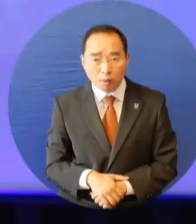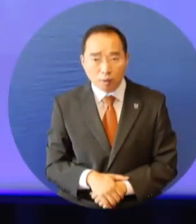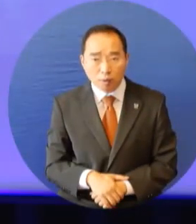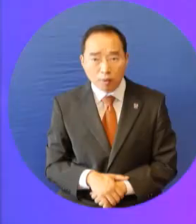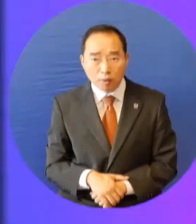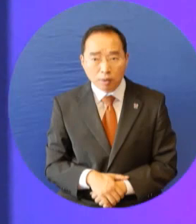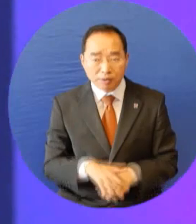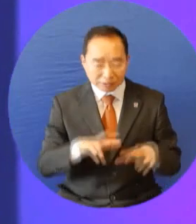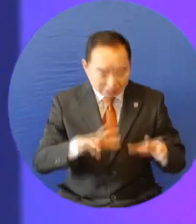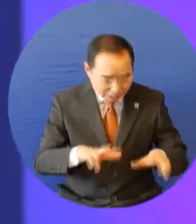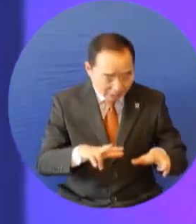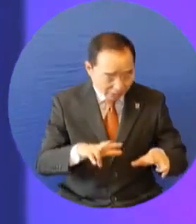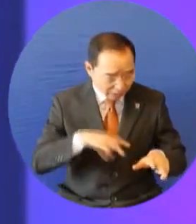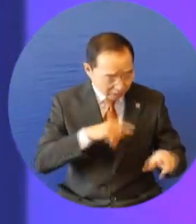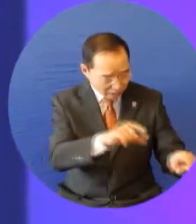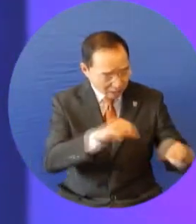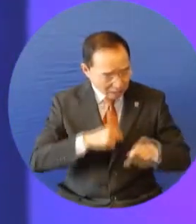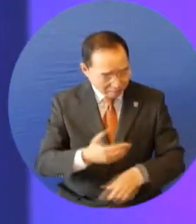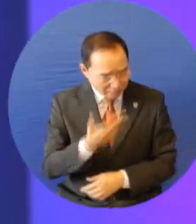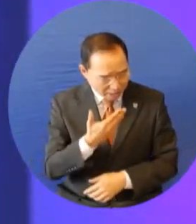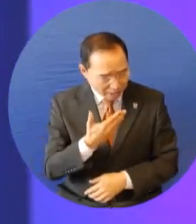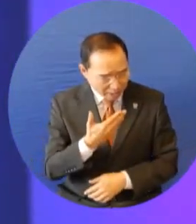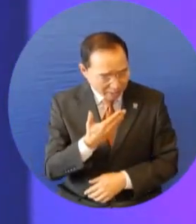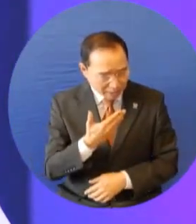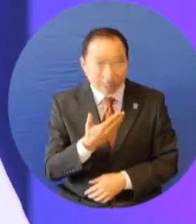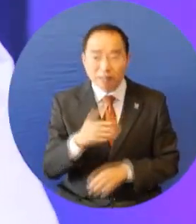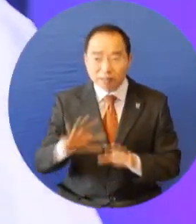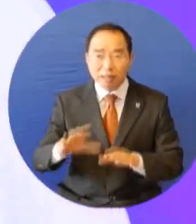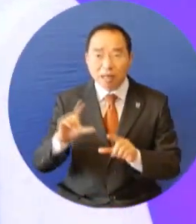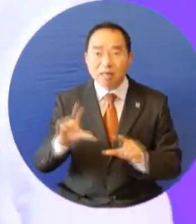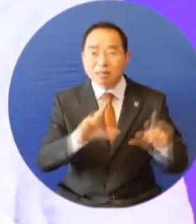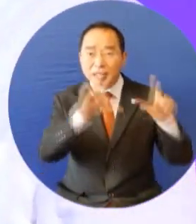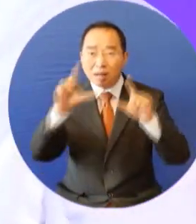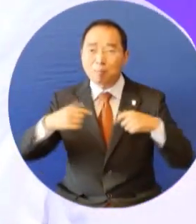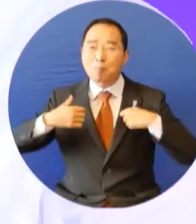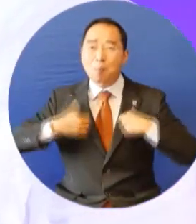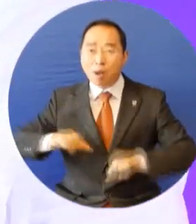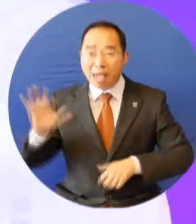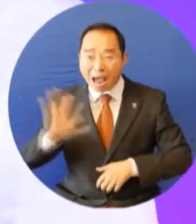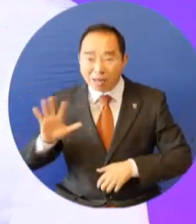만들어냈다. 그러니까 그냥 죽을 수밖에 없는 거예요. 이제는 뭐냐.